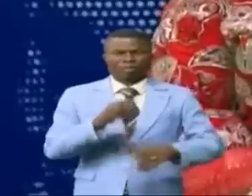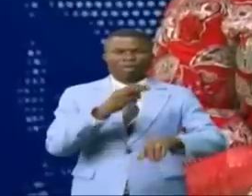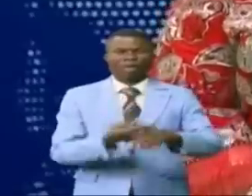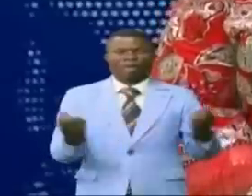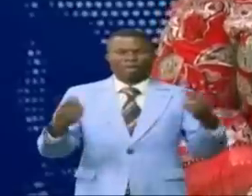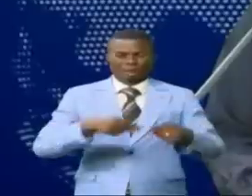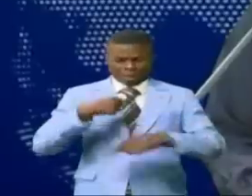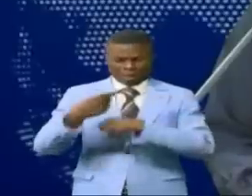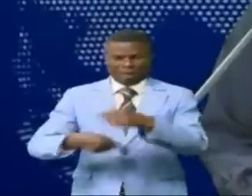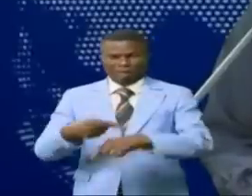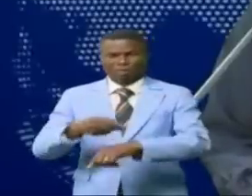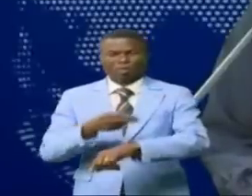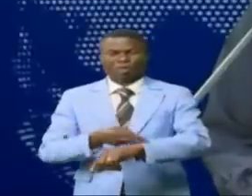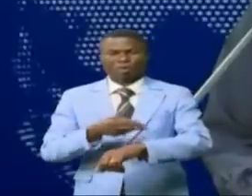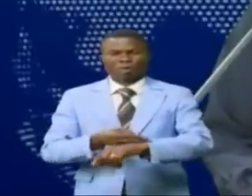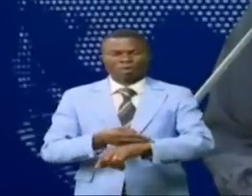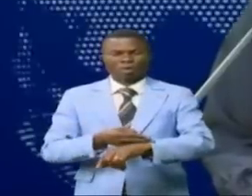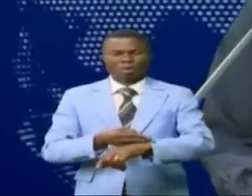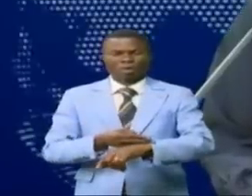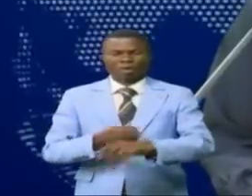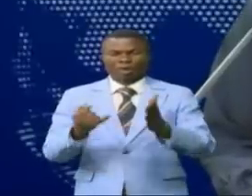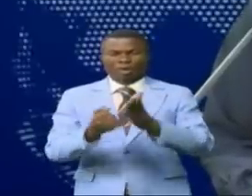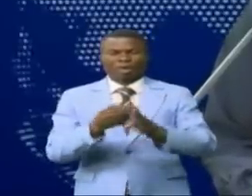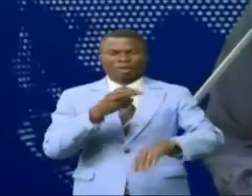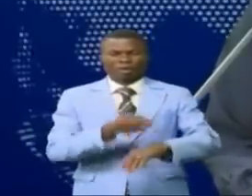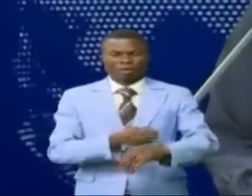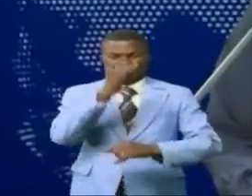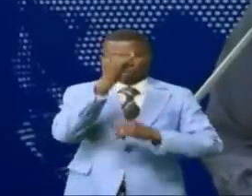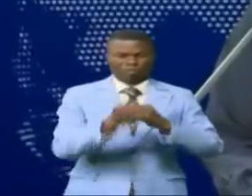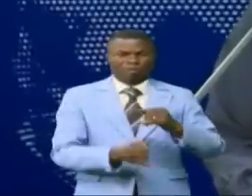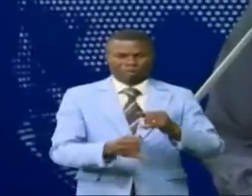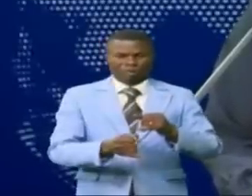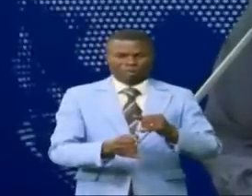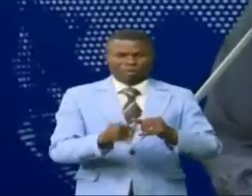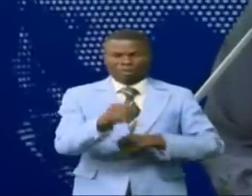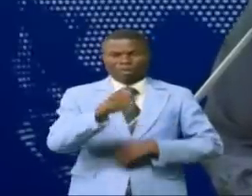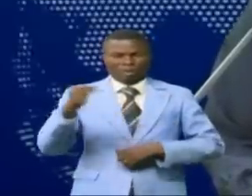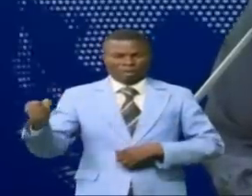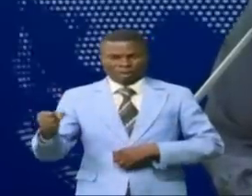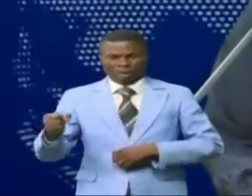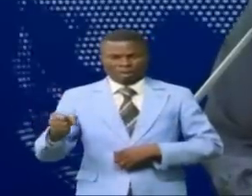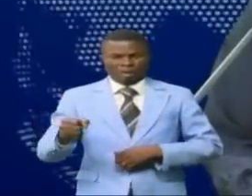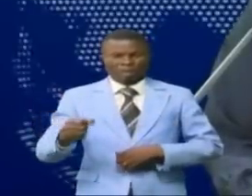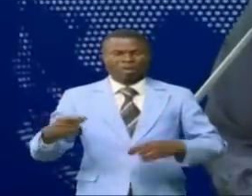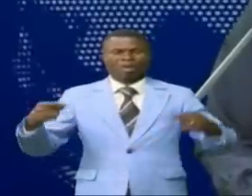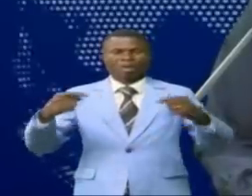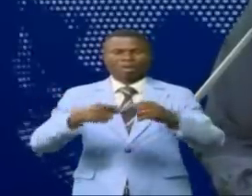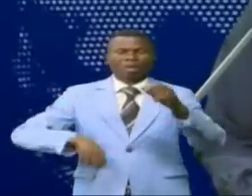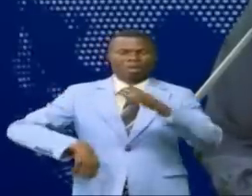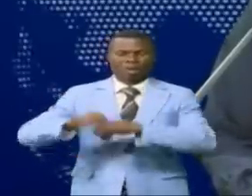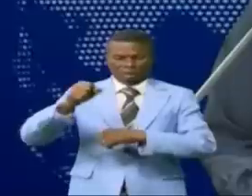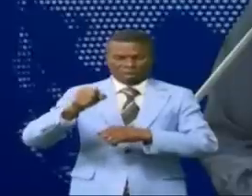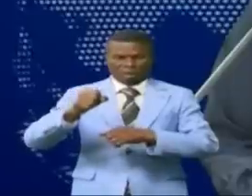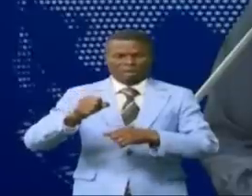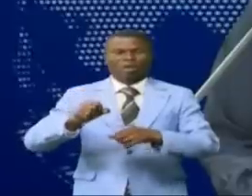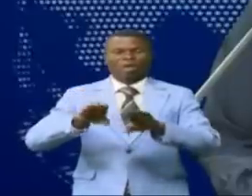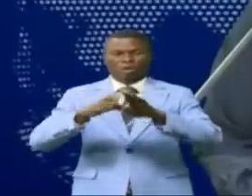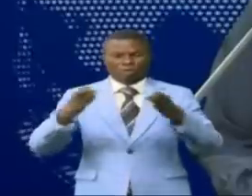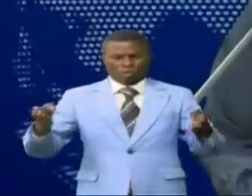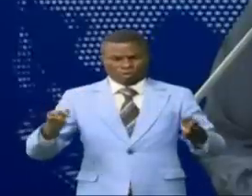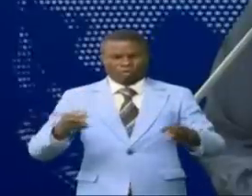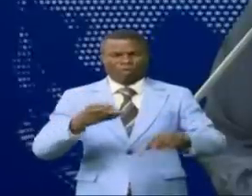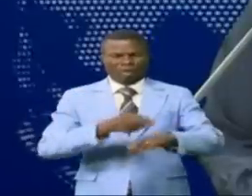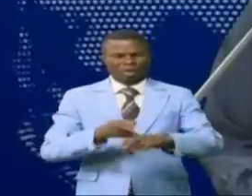Ça commence déjà à 6 heures, juste les portes du stade Tata Raphaël seront déjà ouvertes